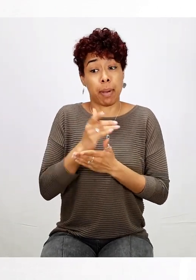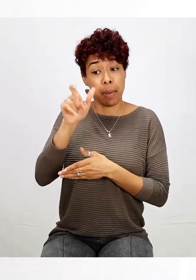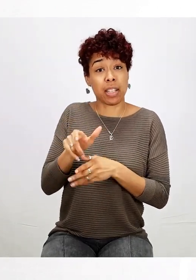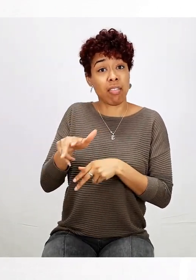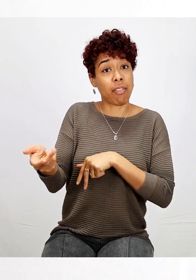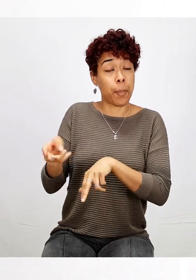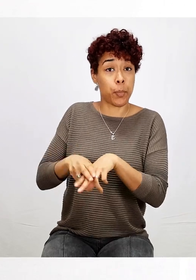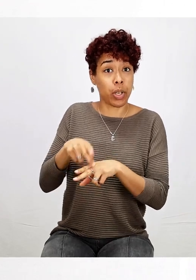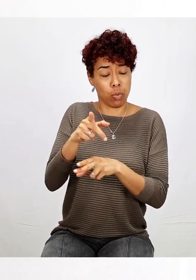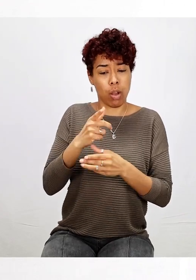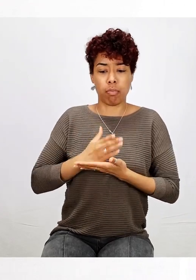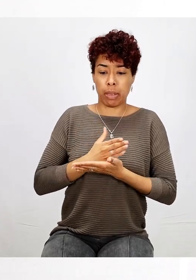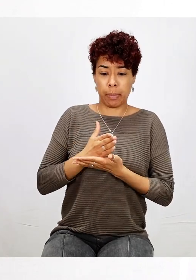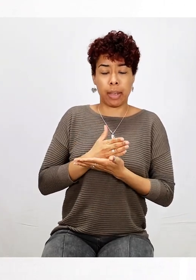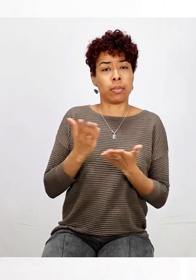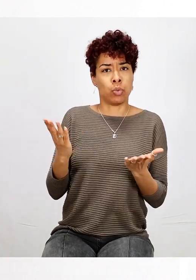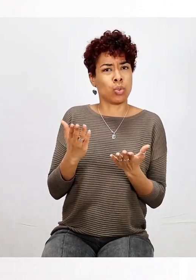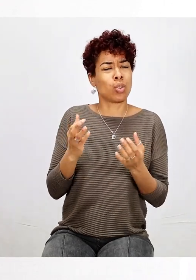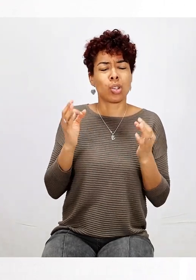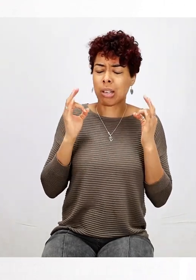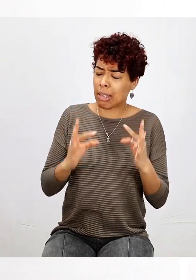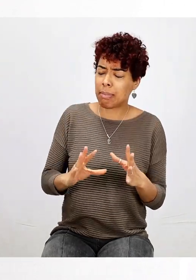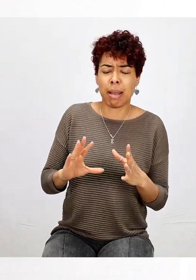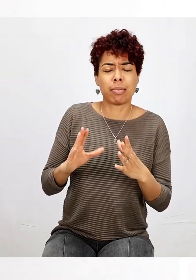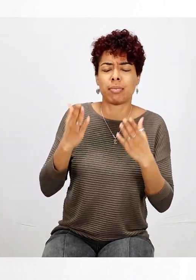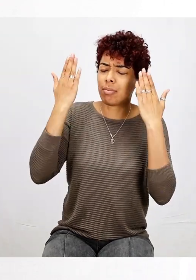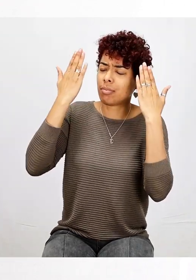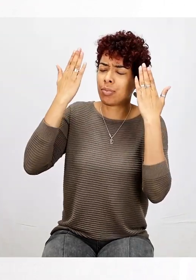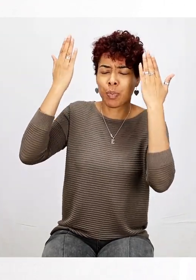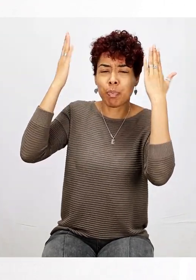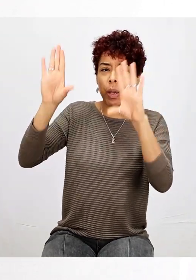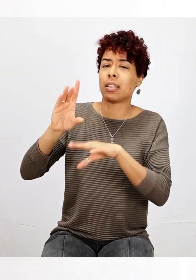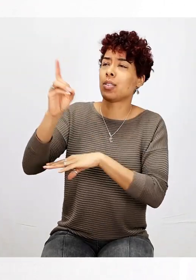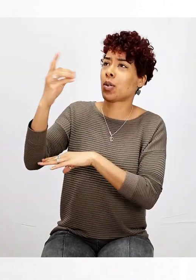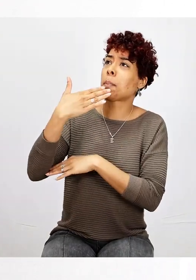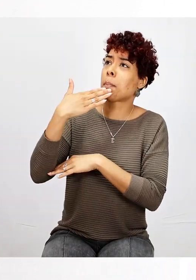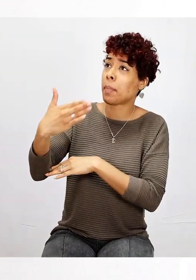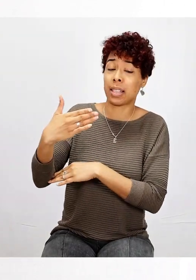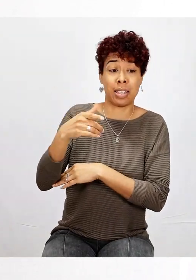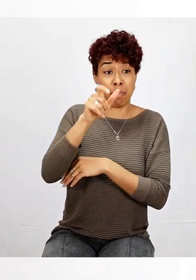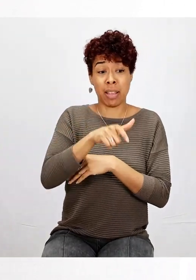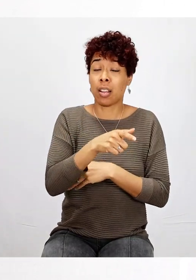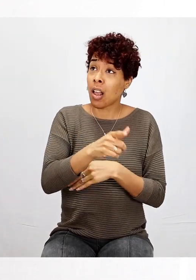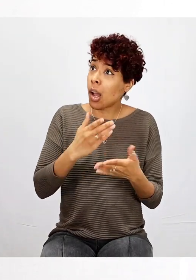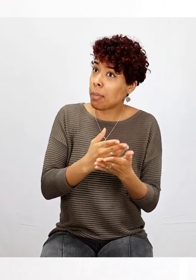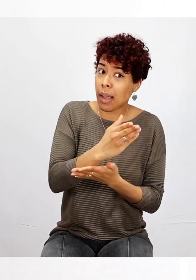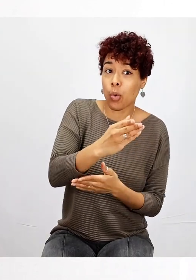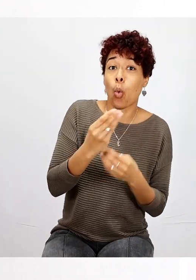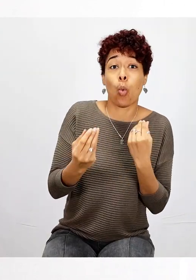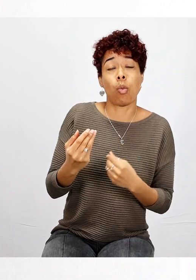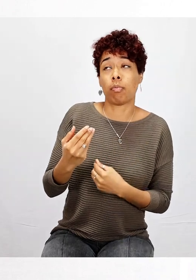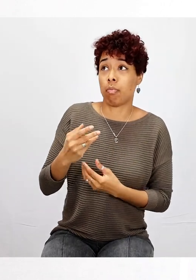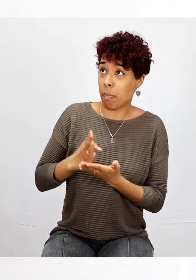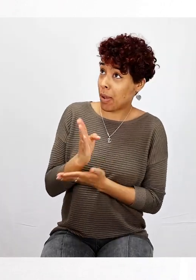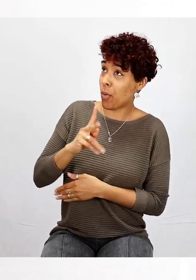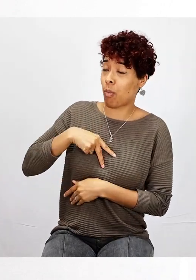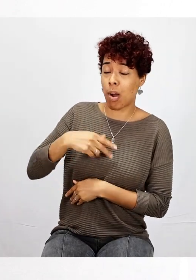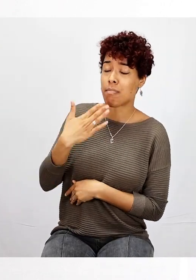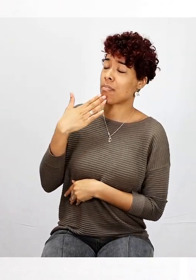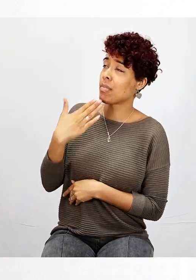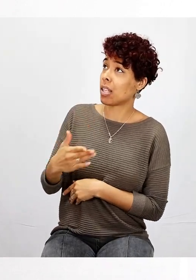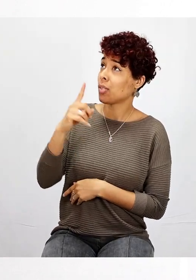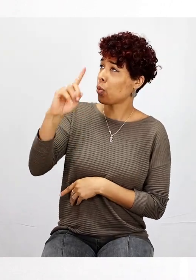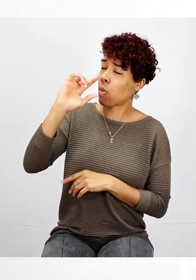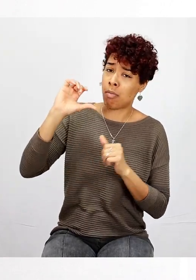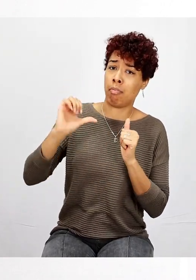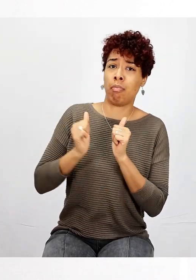quelqu'un, que tu puisses bénir Dieu même dans ce temps-là, de dire Seigneur, merci pour le parcours d'un tel ou pour mon parcours. Merci Seigneur parce que tu es